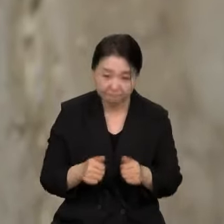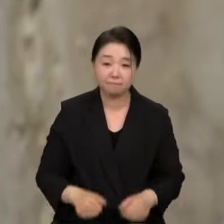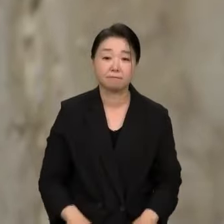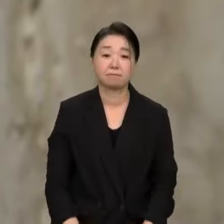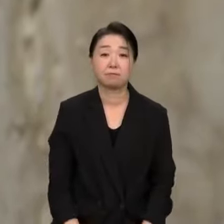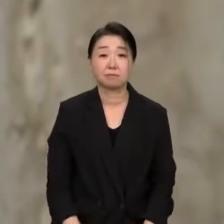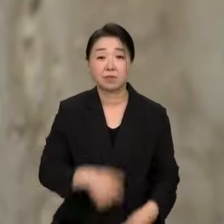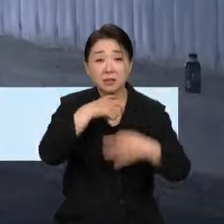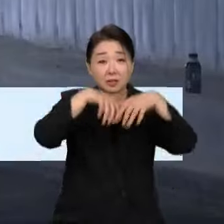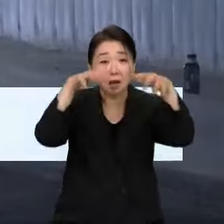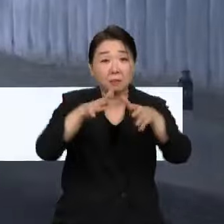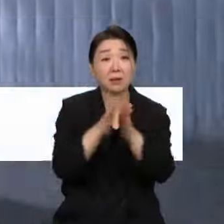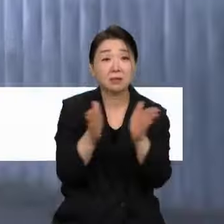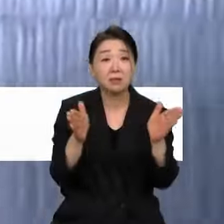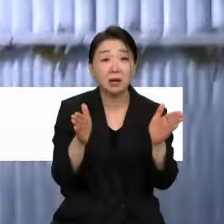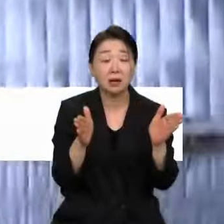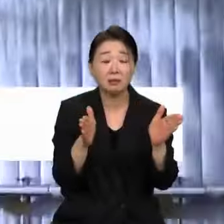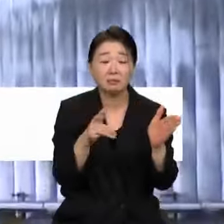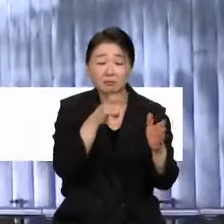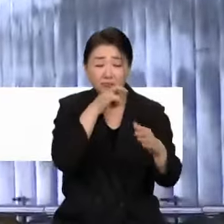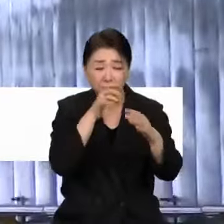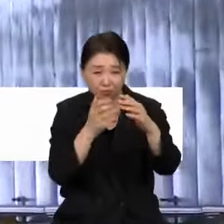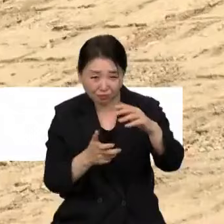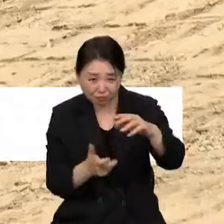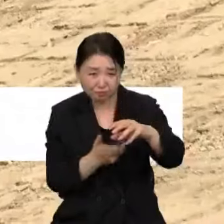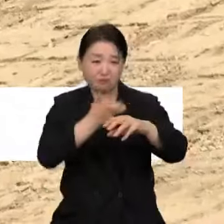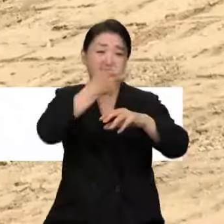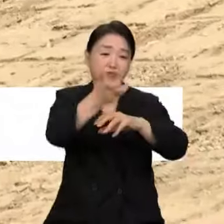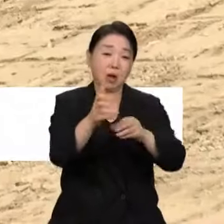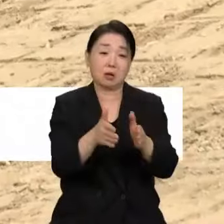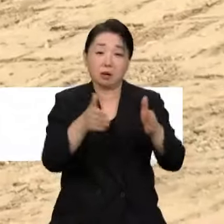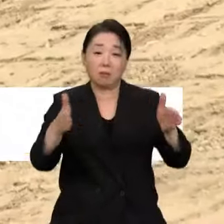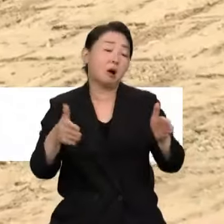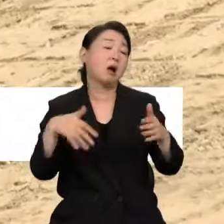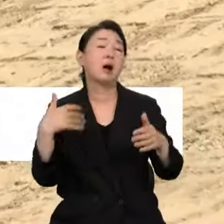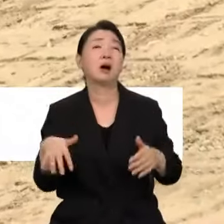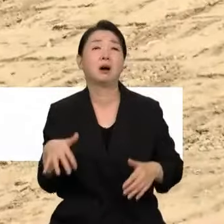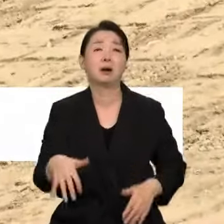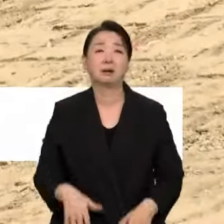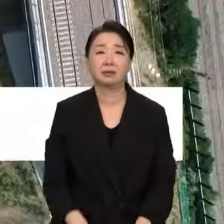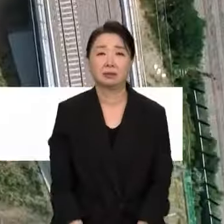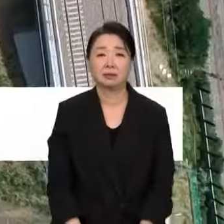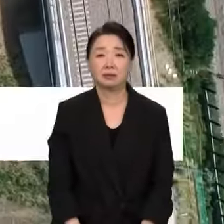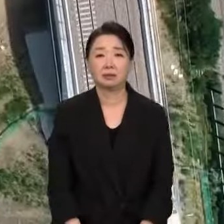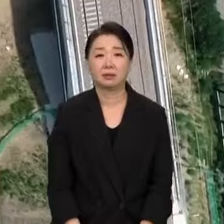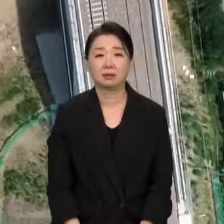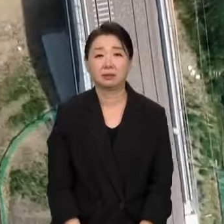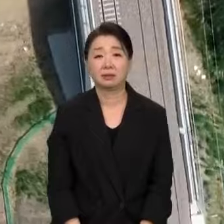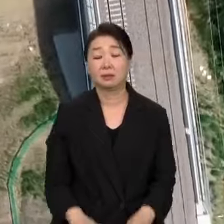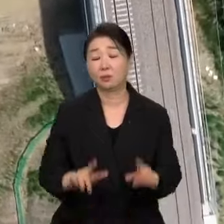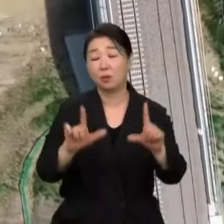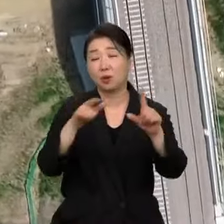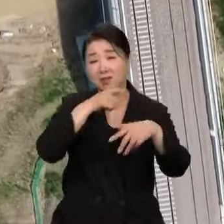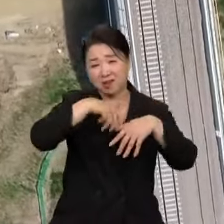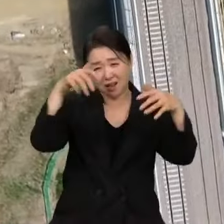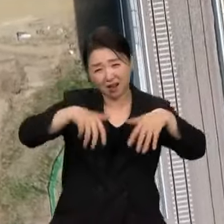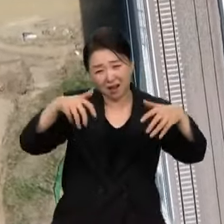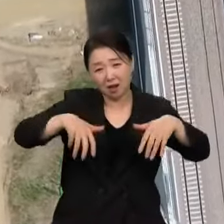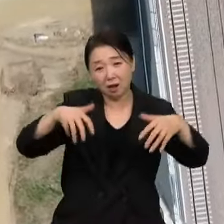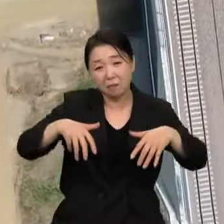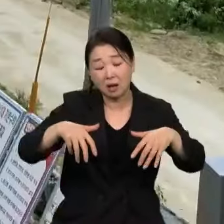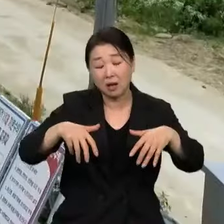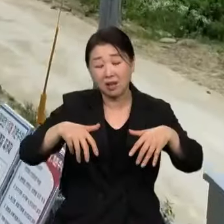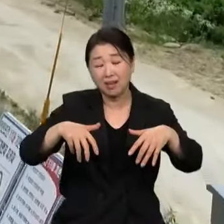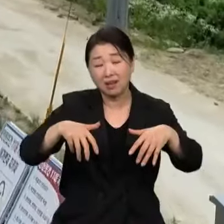장마가 예고됐지만 물이 넘쳤던 미호강 폭 늘리는 공사는 아직 진행 중입니다 올 장만은 여전히 기존